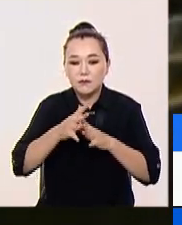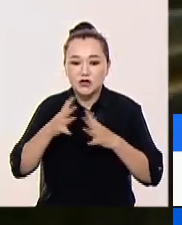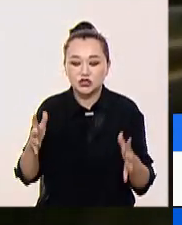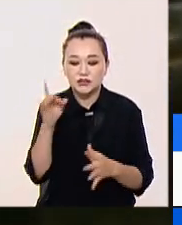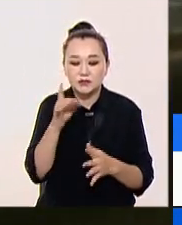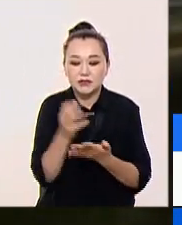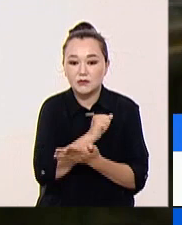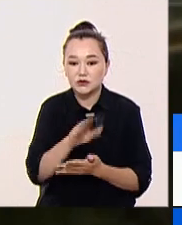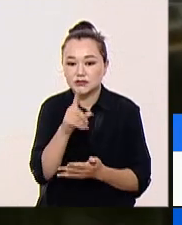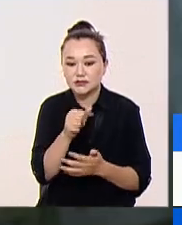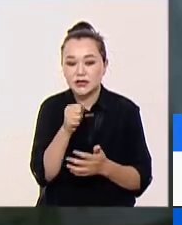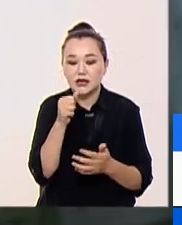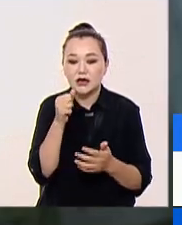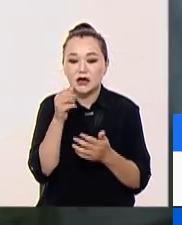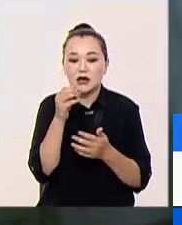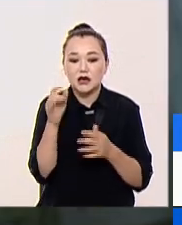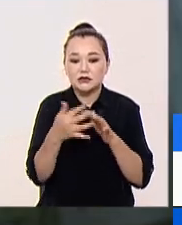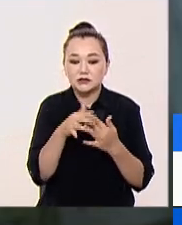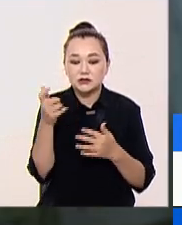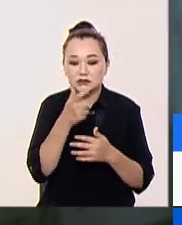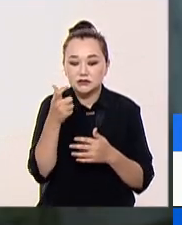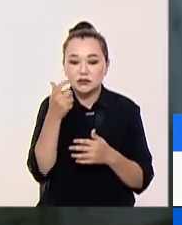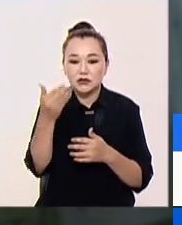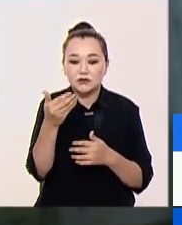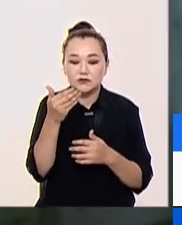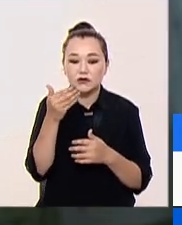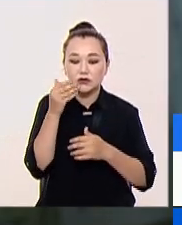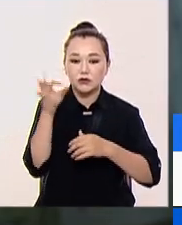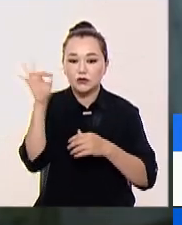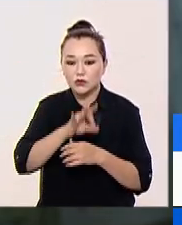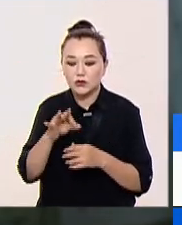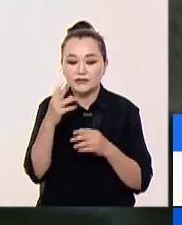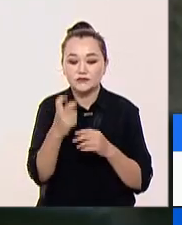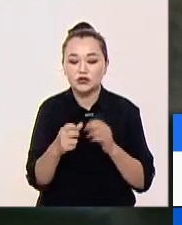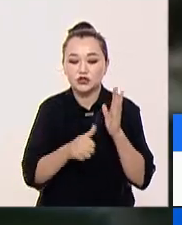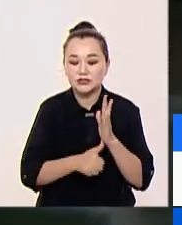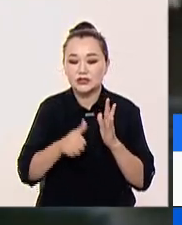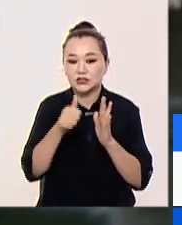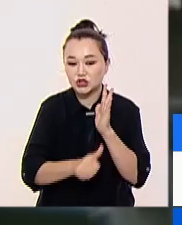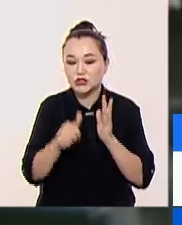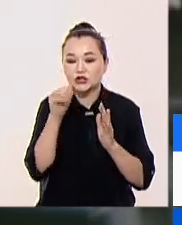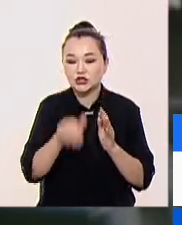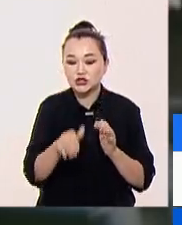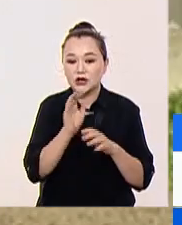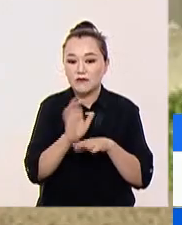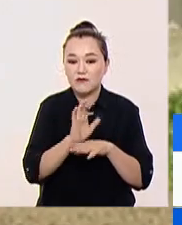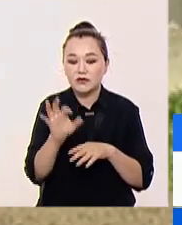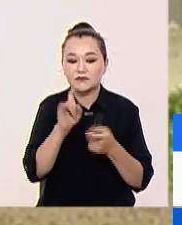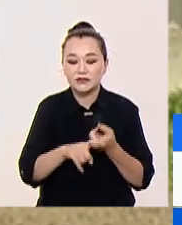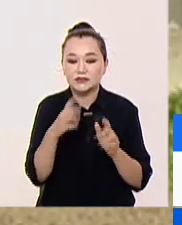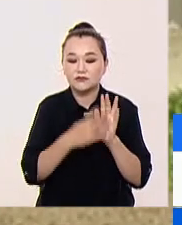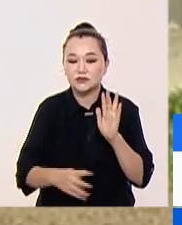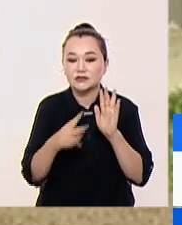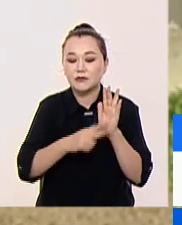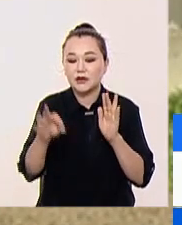получается из-за раздробленности крестьянских хозяйств утверждают эксперты из 260 тысяч агро формирований 97 процентов